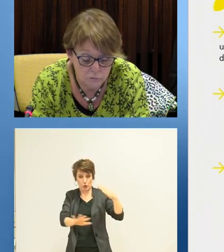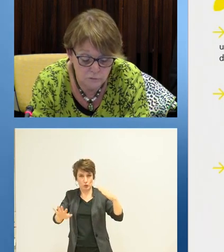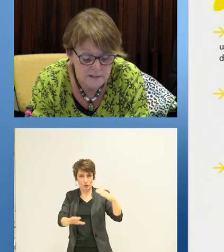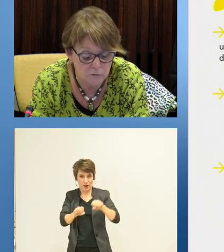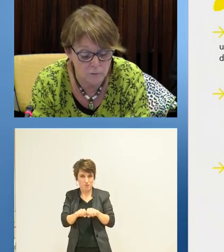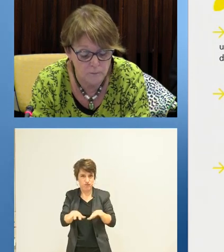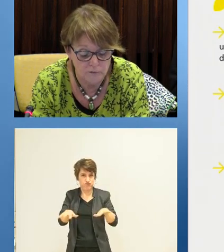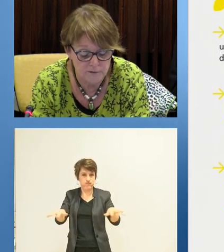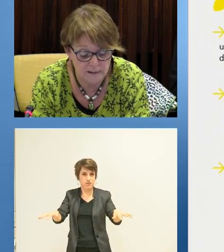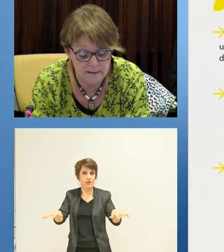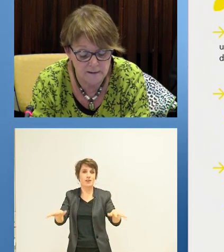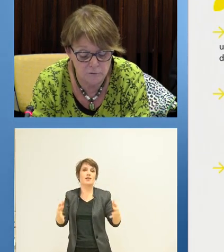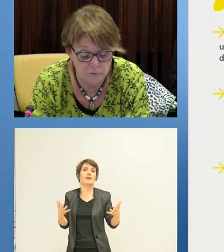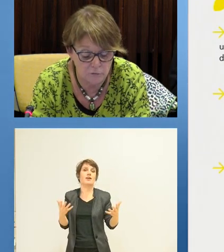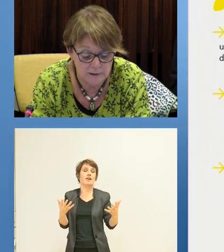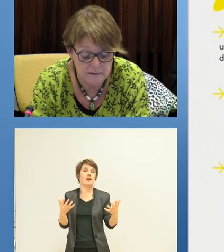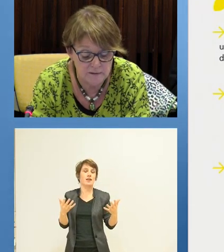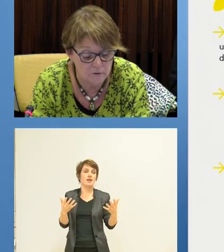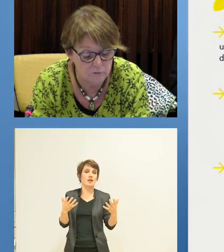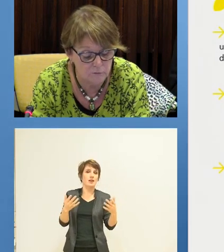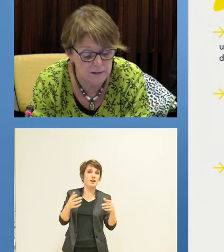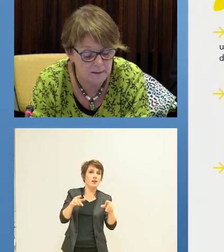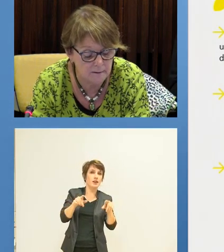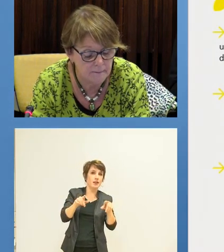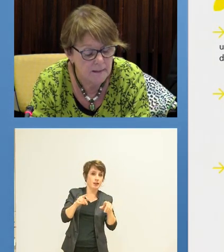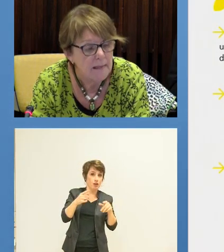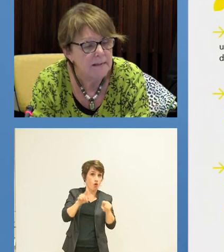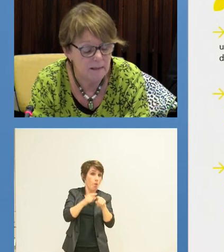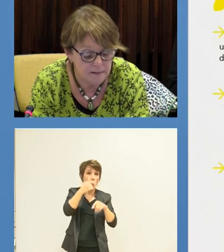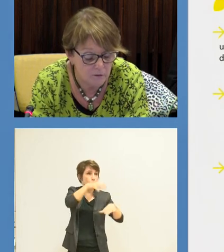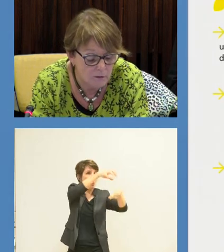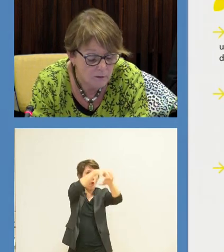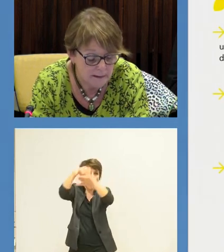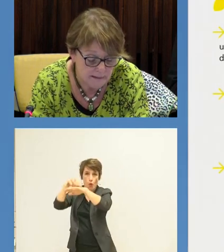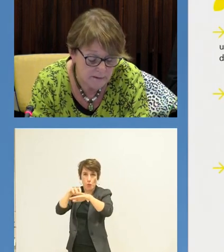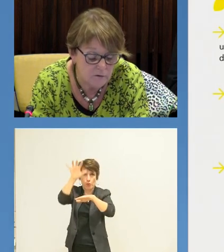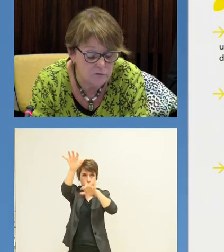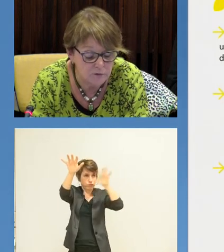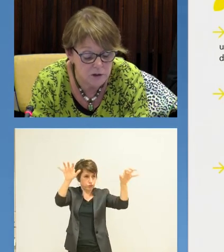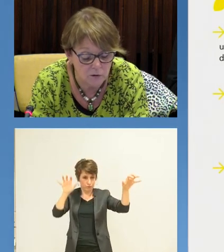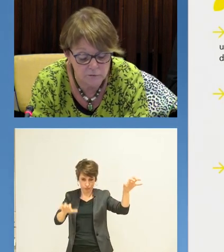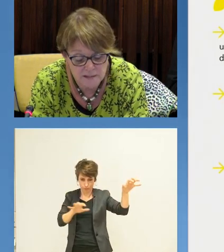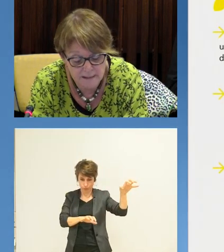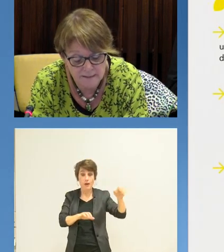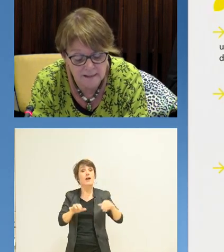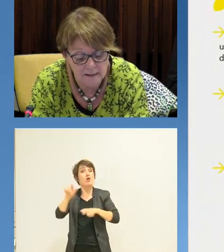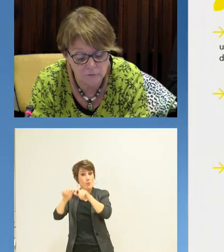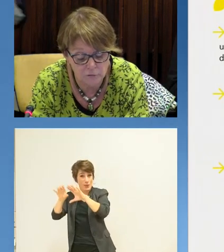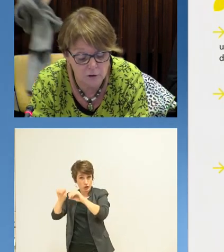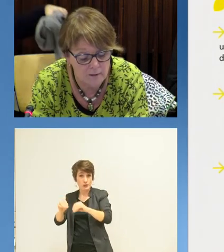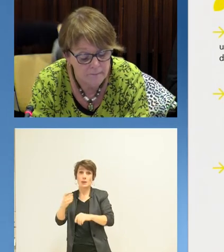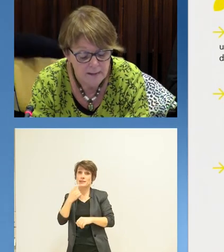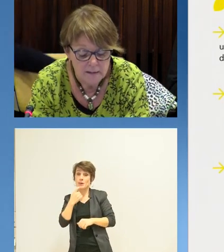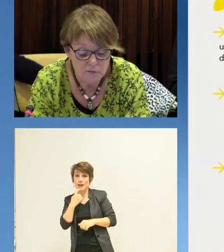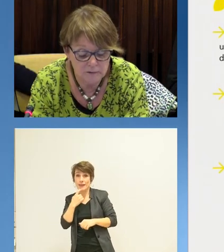tous les autres pôle de centralité de notre collectivité en devenir les habitants et les habitantes temps d'echirolles de saint martin d'hères et de